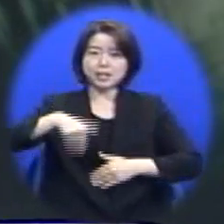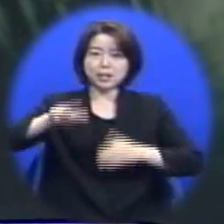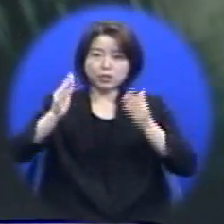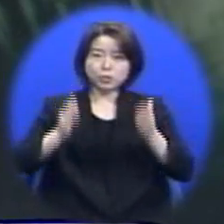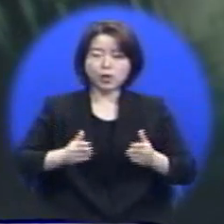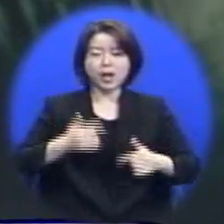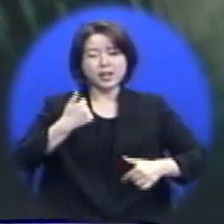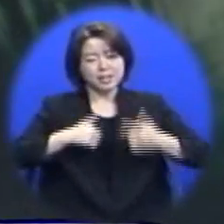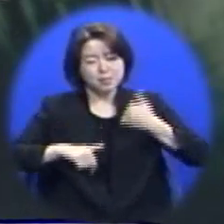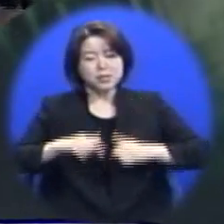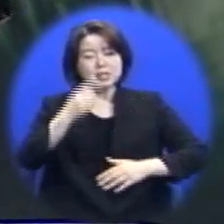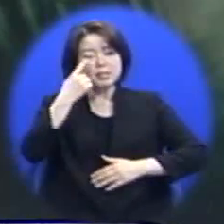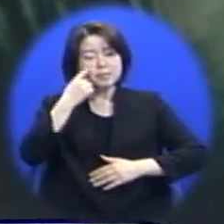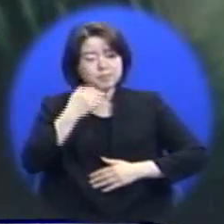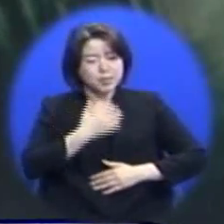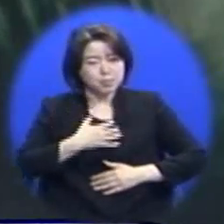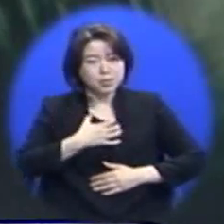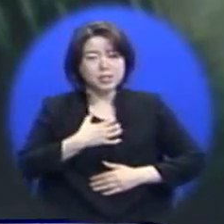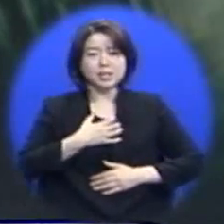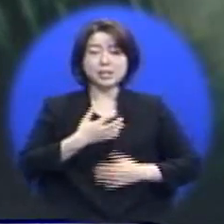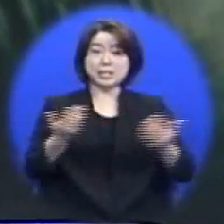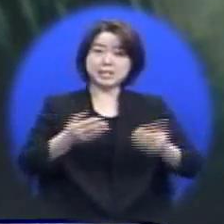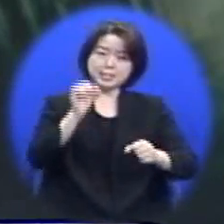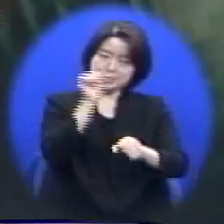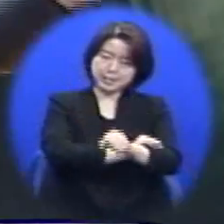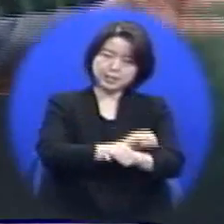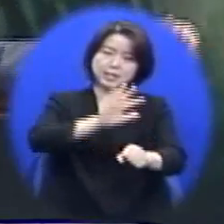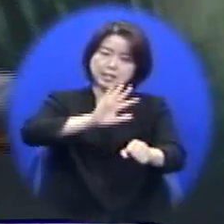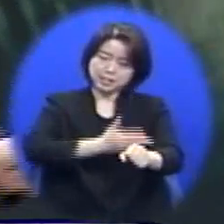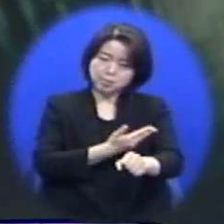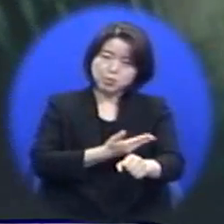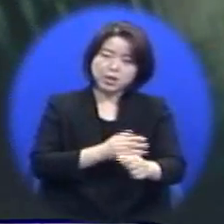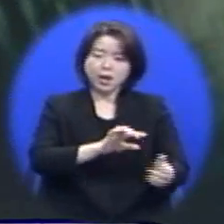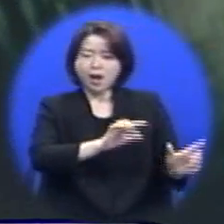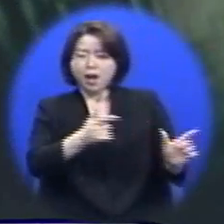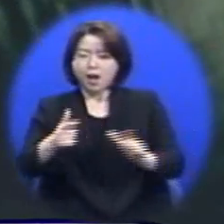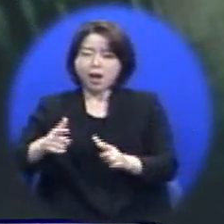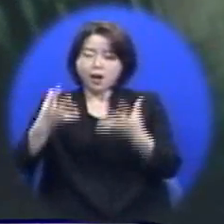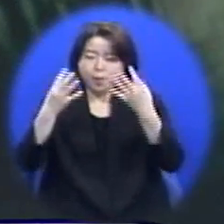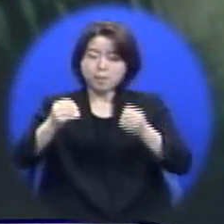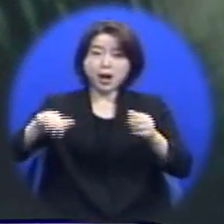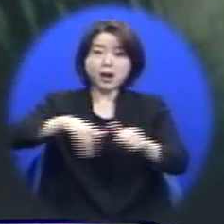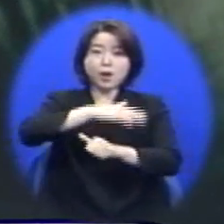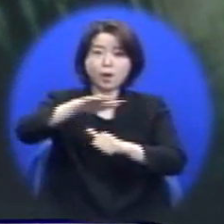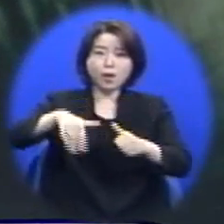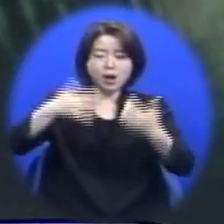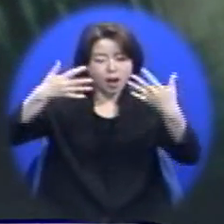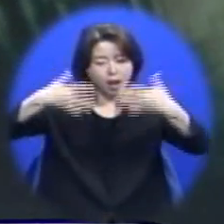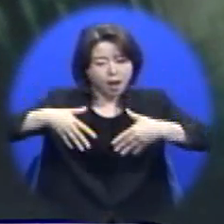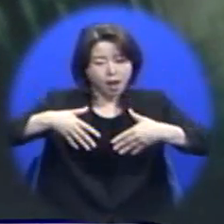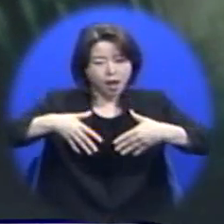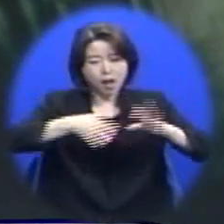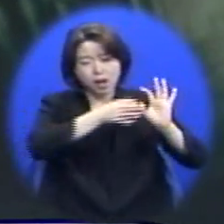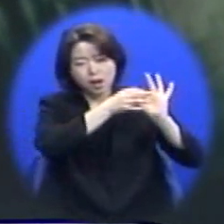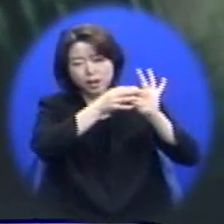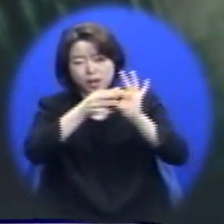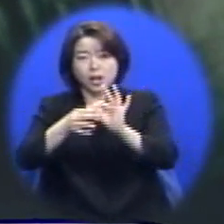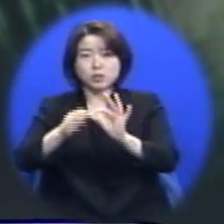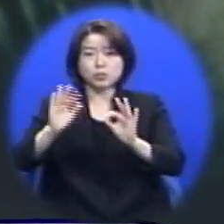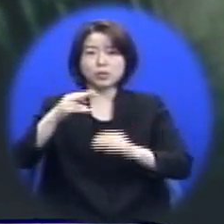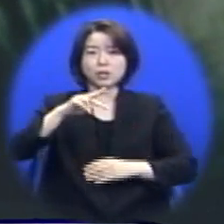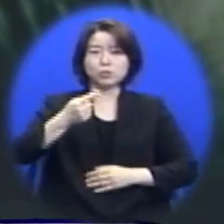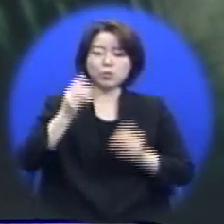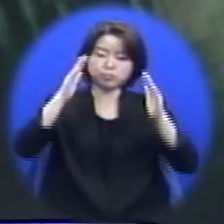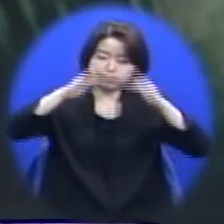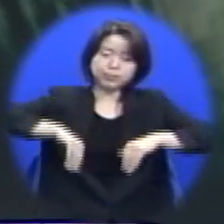있고 뭐가 일이 될 때도 있고 안 될 때도 있고 여러 가지 많은 환경과 여건이 계속되어져도 무너지지 않아요.